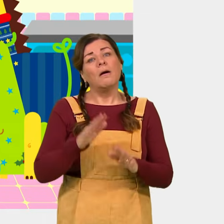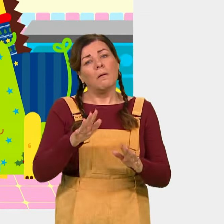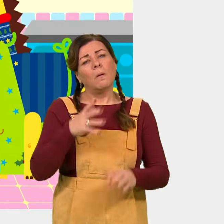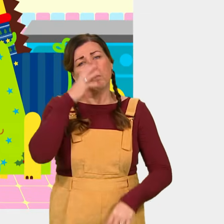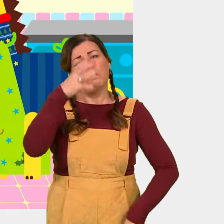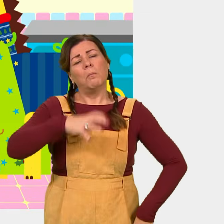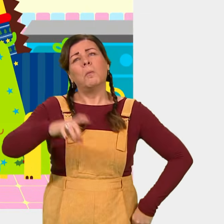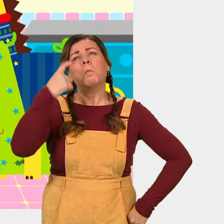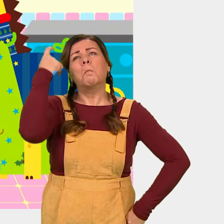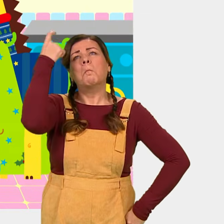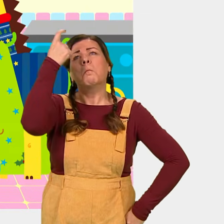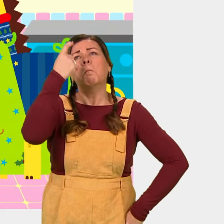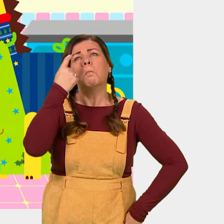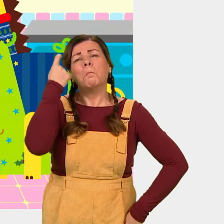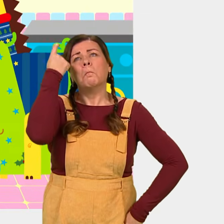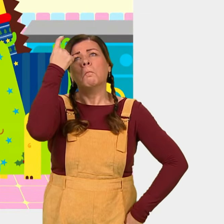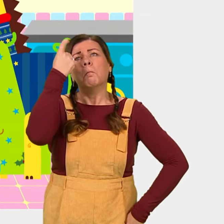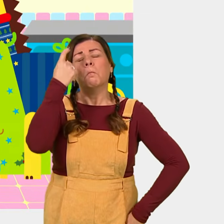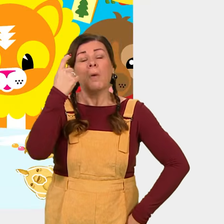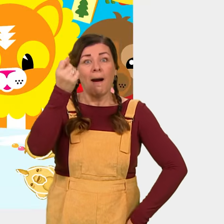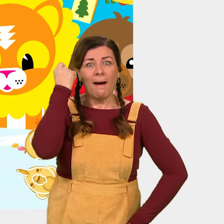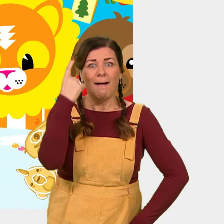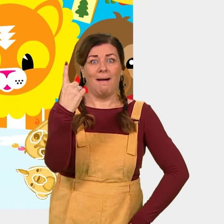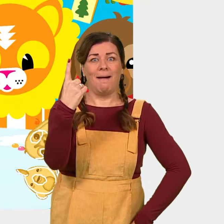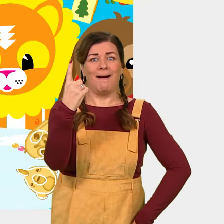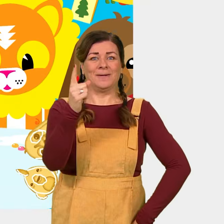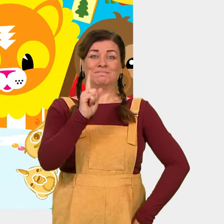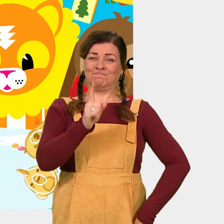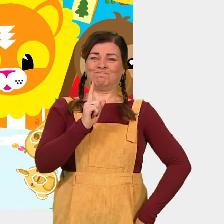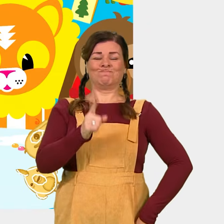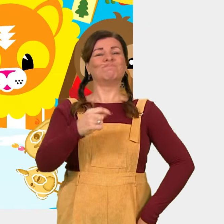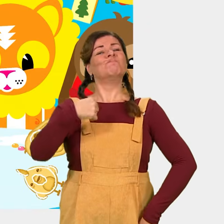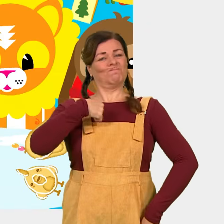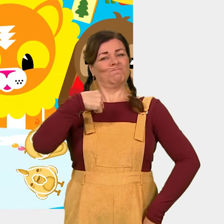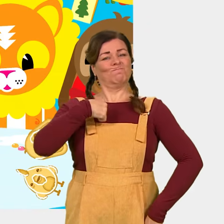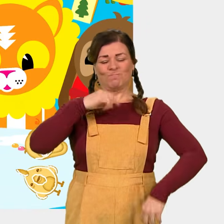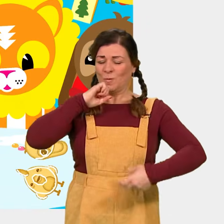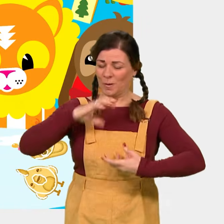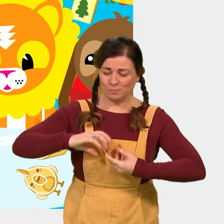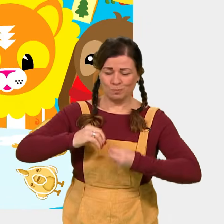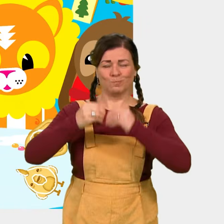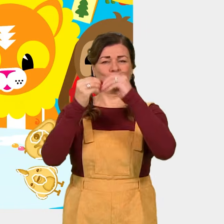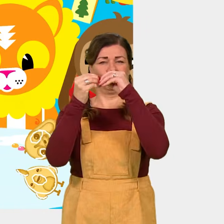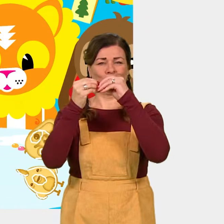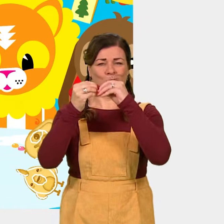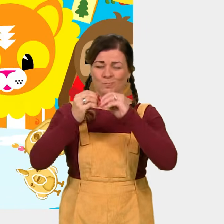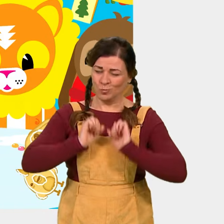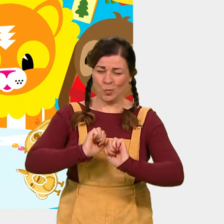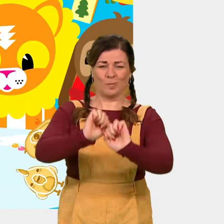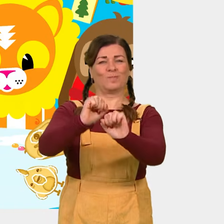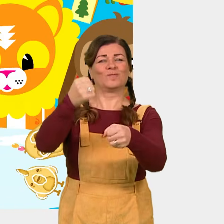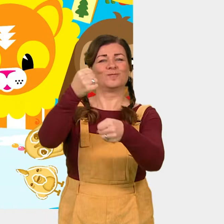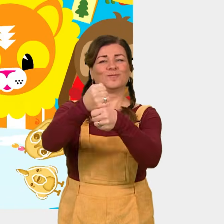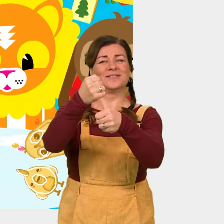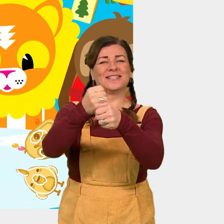Meddyliodd Plwmp am hir, cyn dweud, os felly, dwi am adeiladu tŷ sinsir